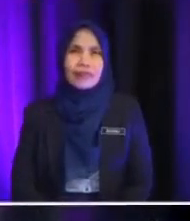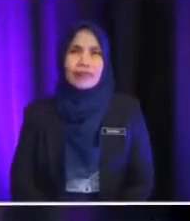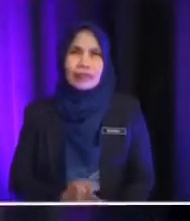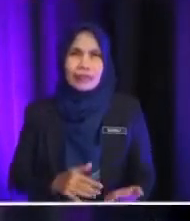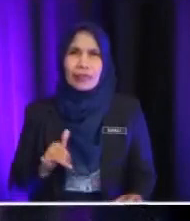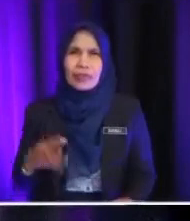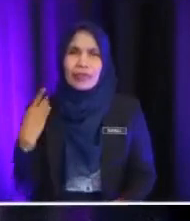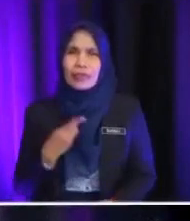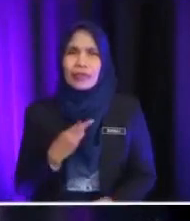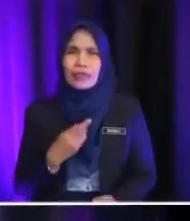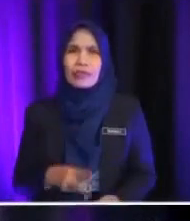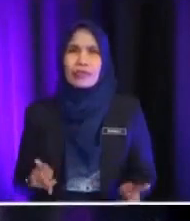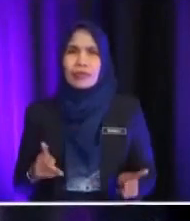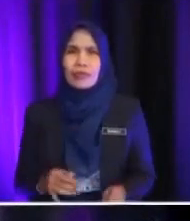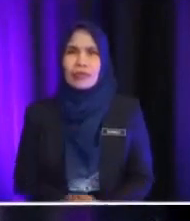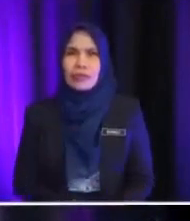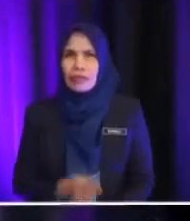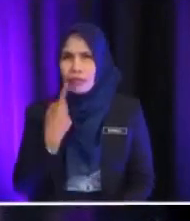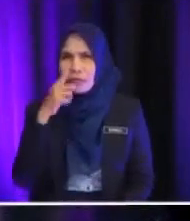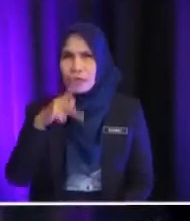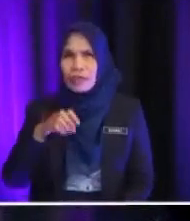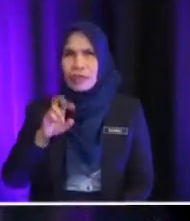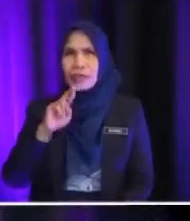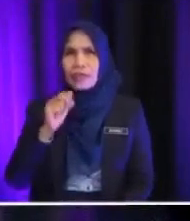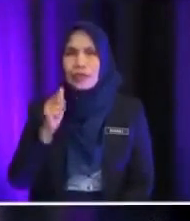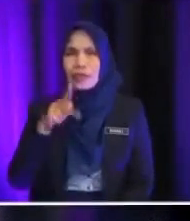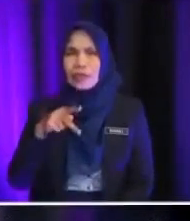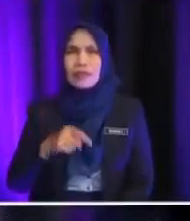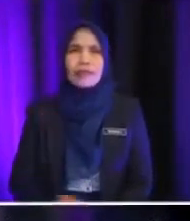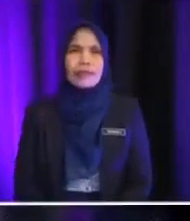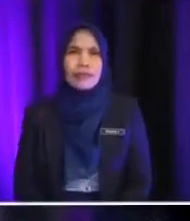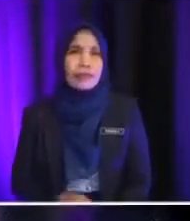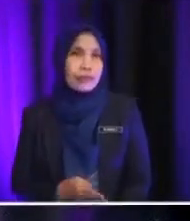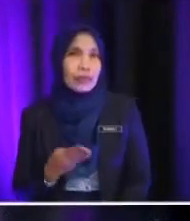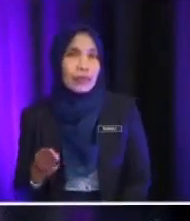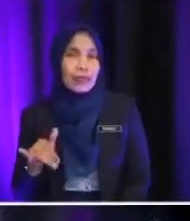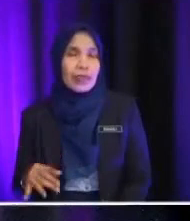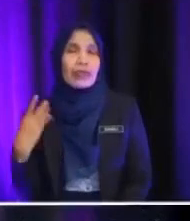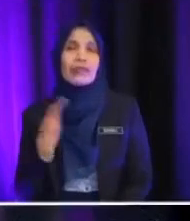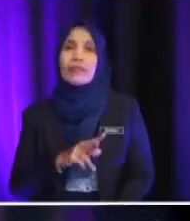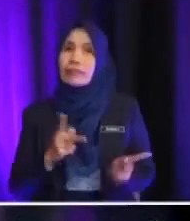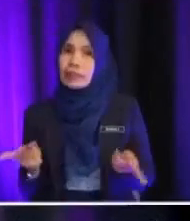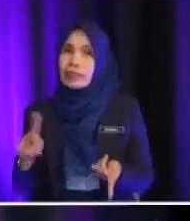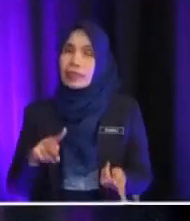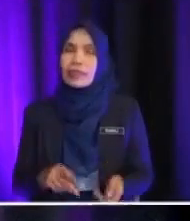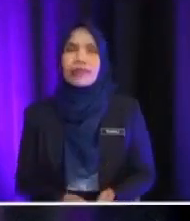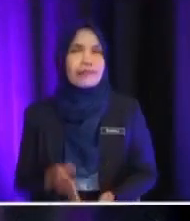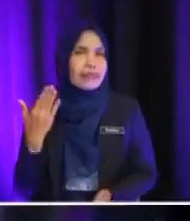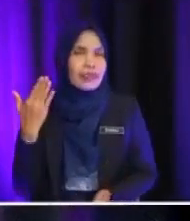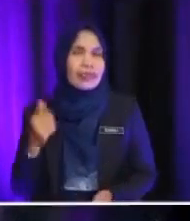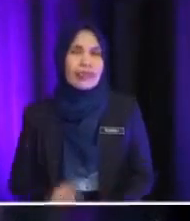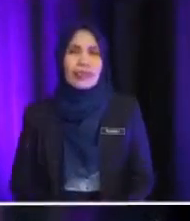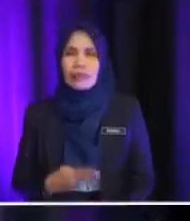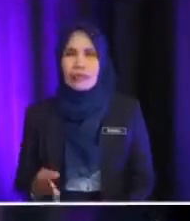untuk perap ni cikgu? Okey, mula-mula kita perlukan bahan yang kita kisar tadi. Okey, okay. Yang ni cikgu dah siapkan cikgu daripada dah siap. Awal.